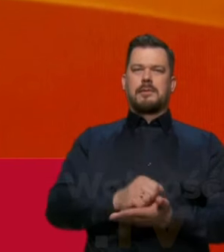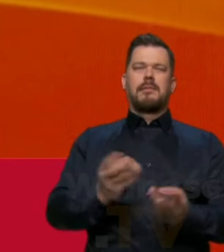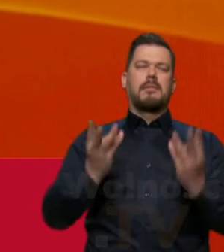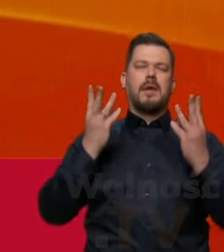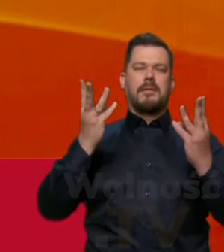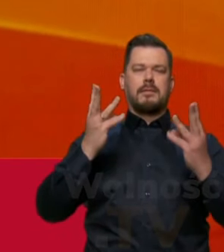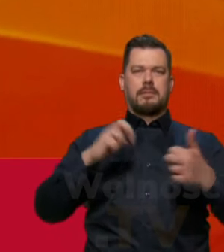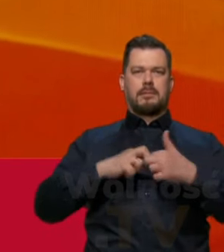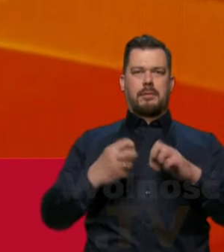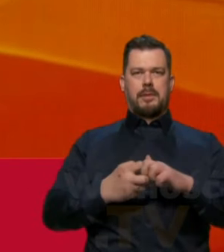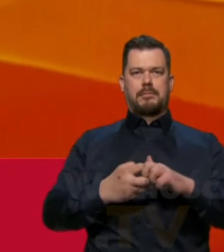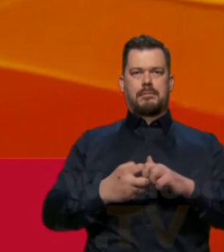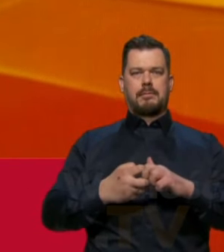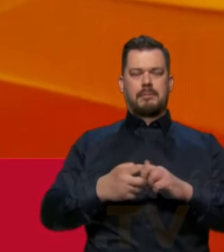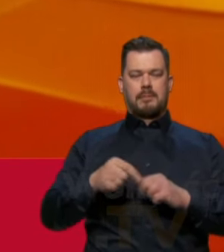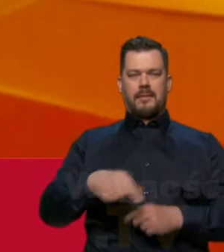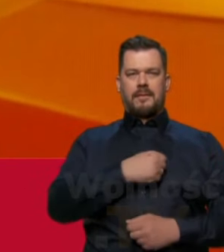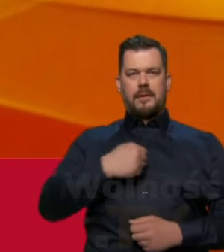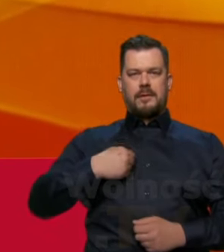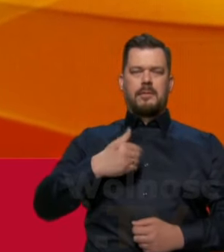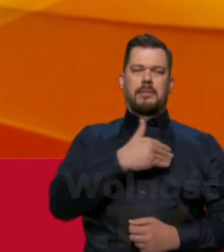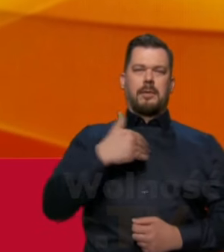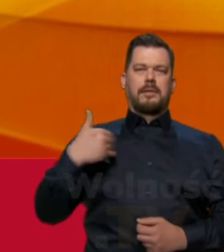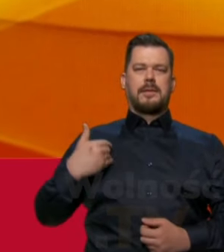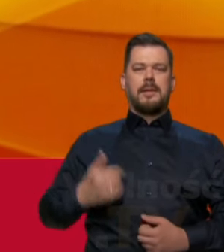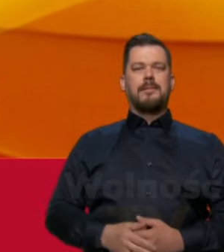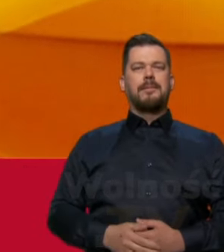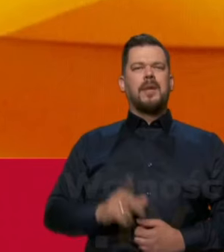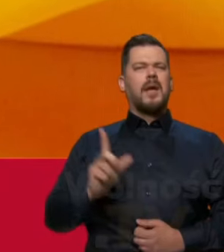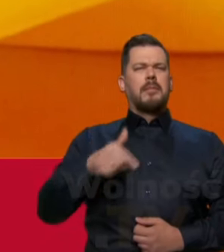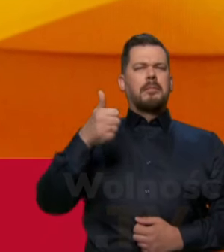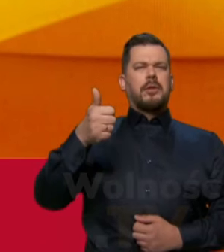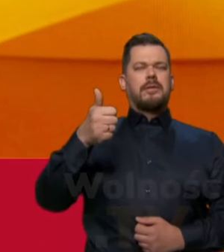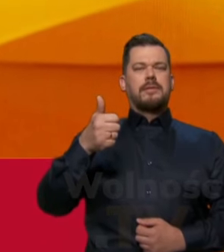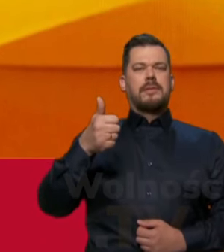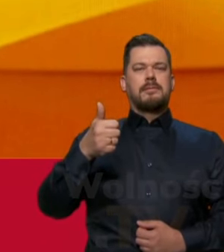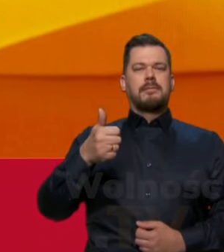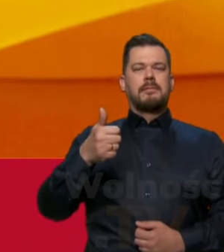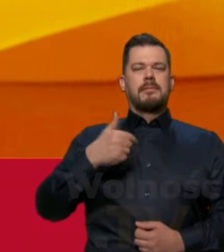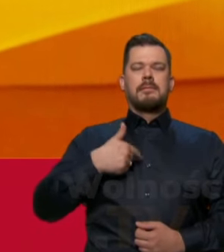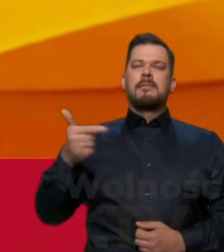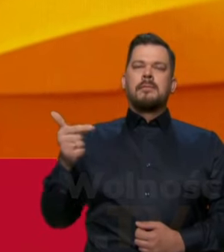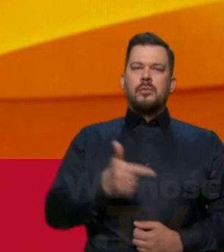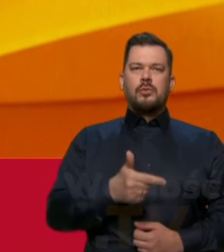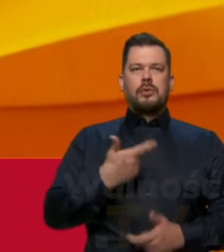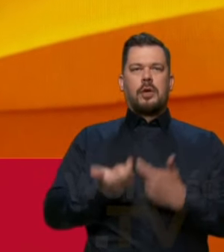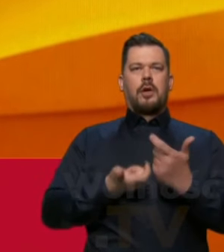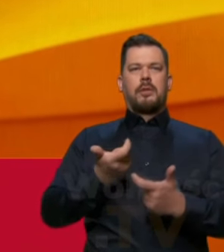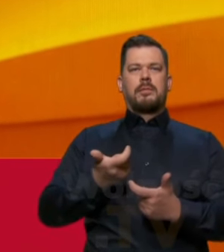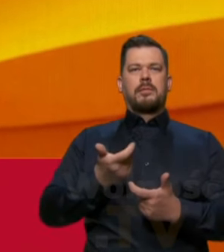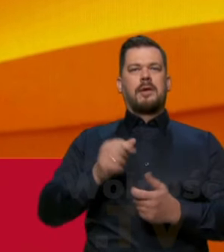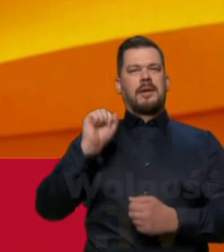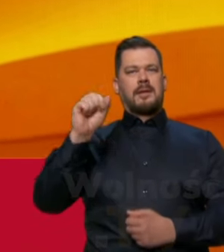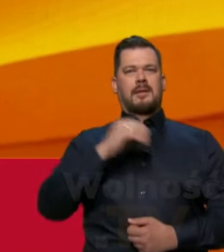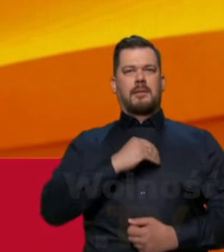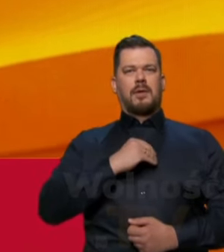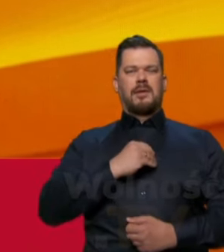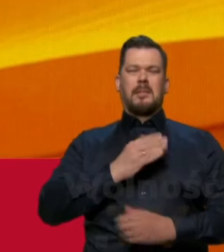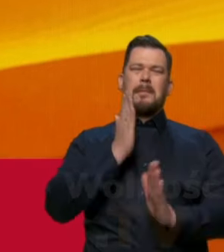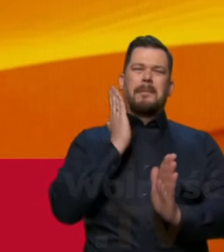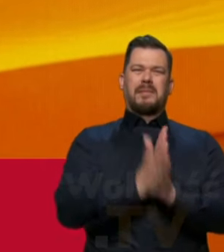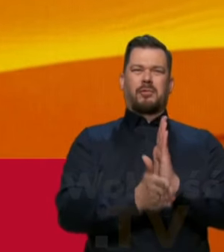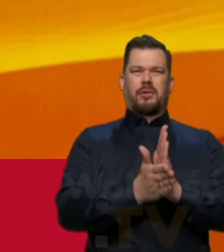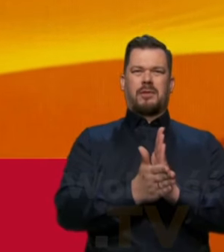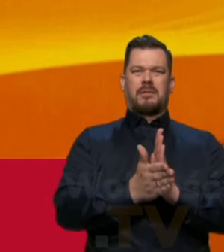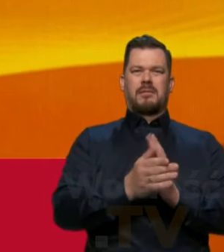najważniejszymi problemami, przed którymi staje Warszawa i Polska. Przede wszystkim powinniśmy wprowadzić elementy demokracji bezpośredniej.